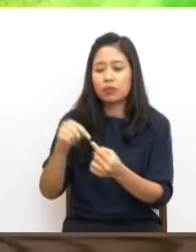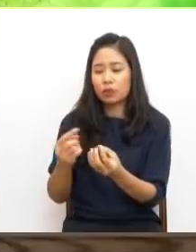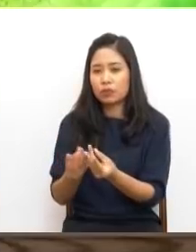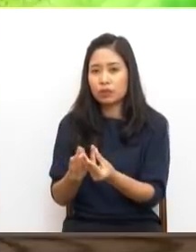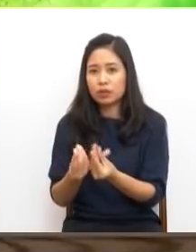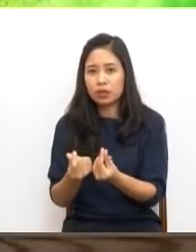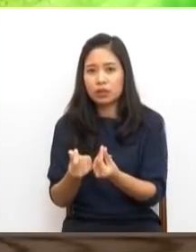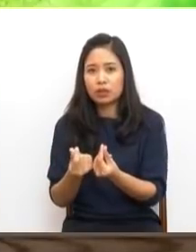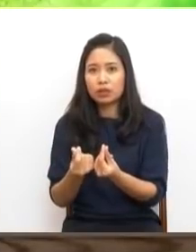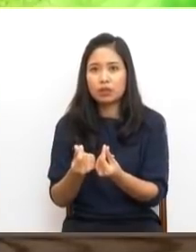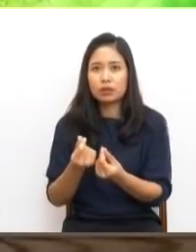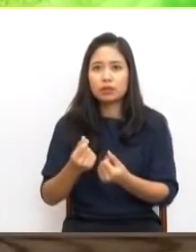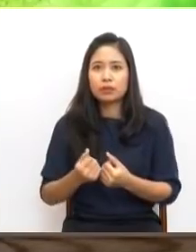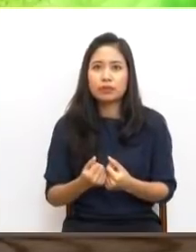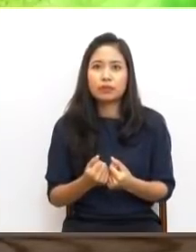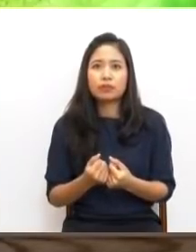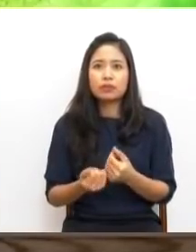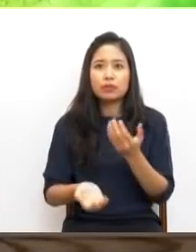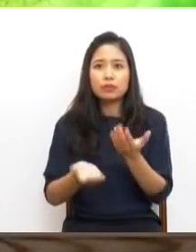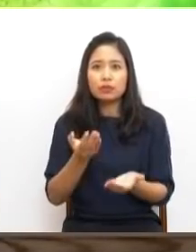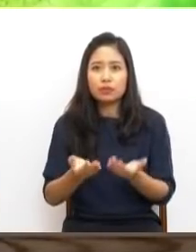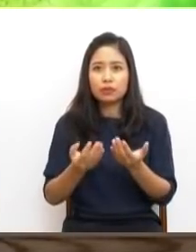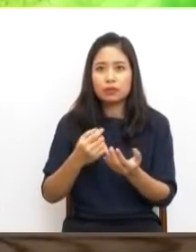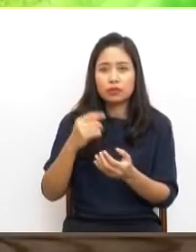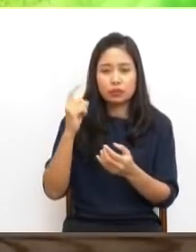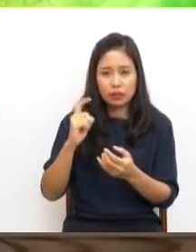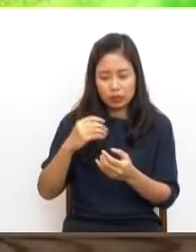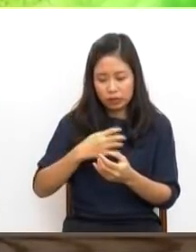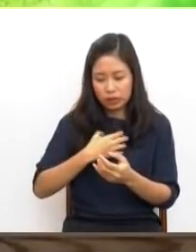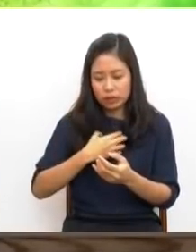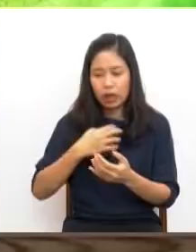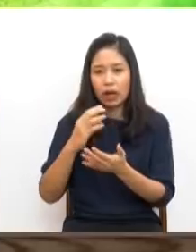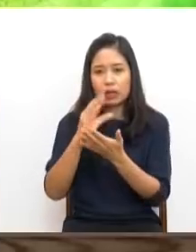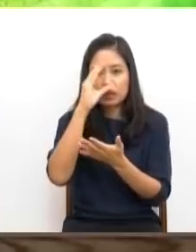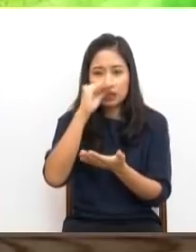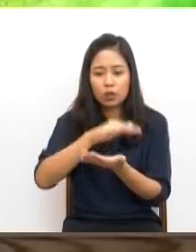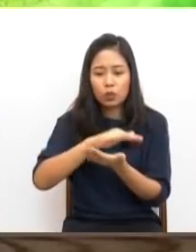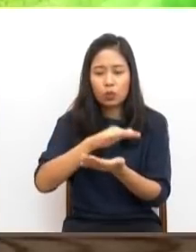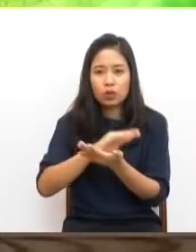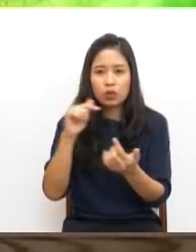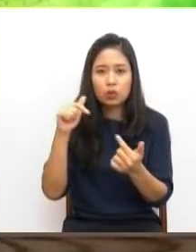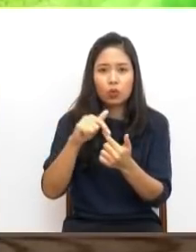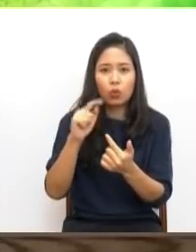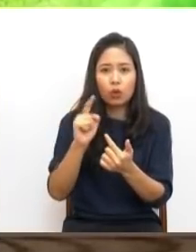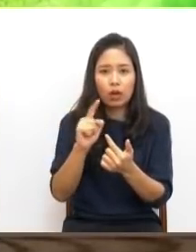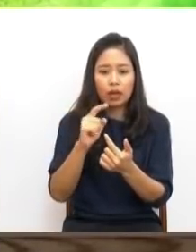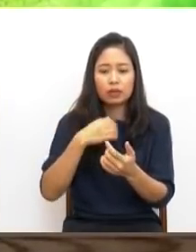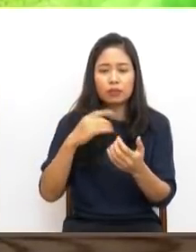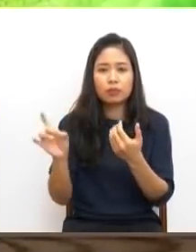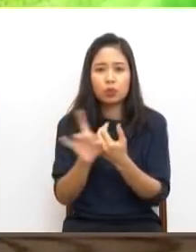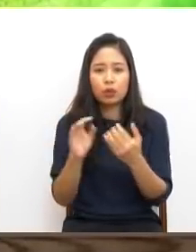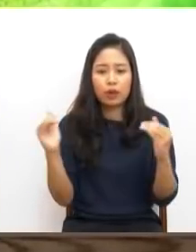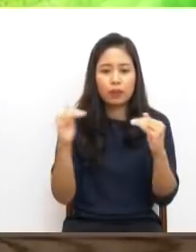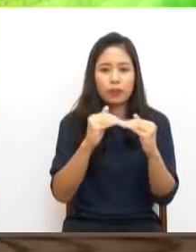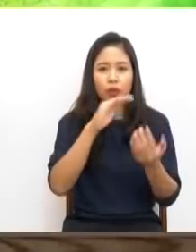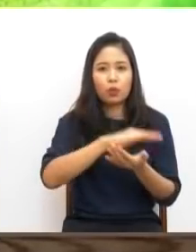ห่างไกลในชนบทได้อยู่ได้เรียนในโรงเรียนที่มีคุณภาพใกล้เคียงกันก็ต้องการให้ในโรงเรียนประถมศึกษานะครับที่เปิดสอนตั้ง